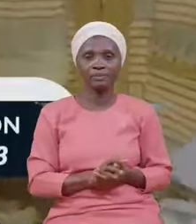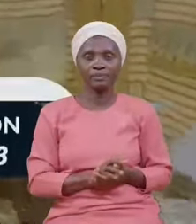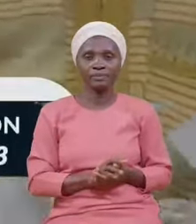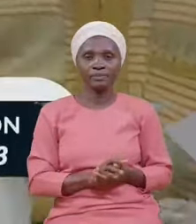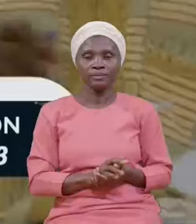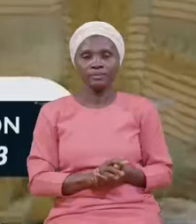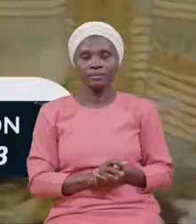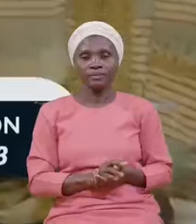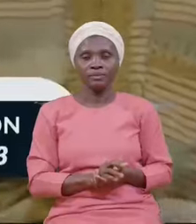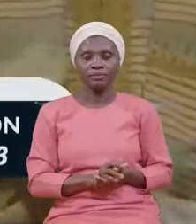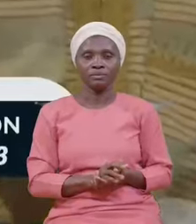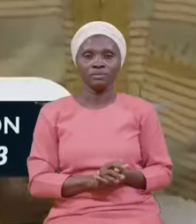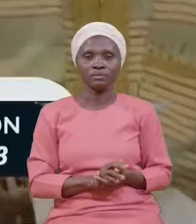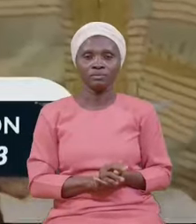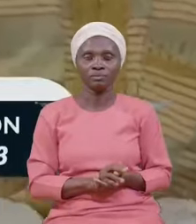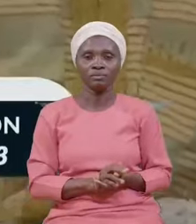Premier Pierre 1,